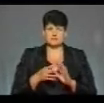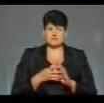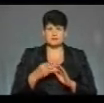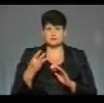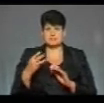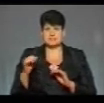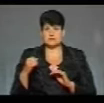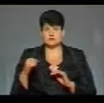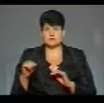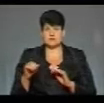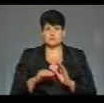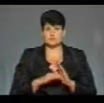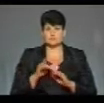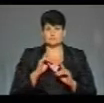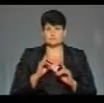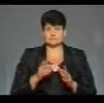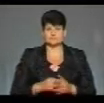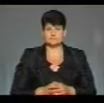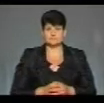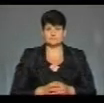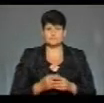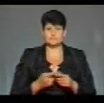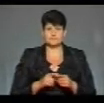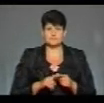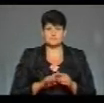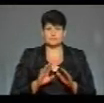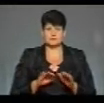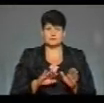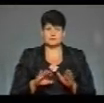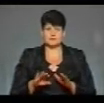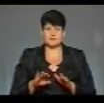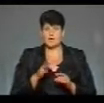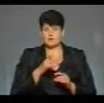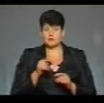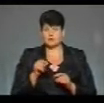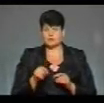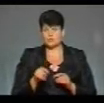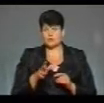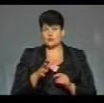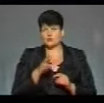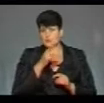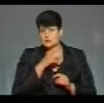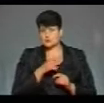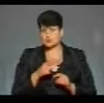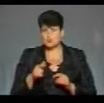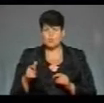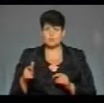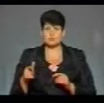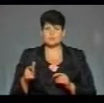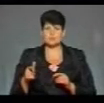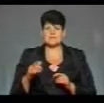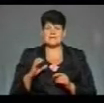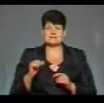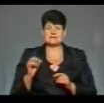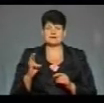30 серпня, коли парламент запрацює. Тобто це буде зроблено. Протягом цього строку, на який буде відтерміновано, наприклад, застосування санкцій, це